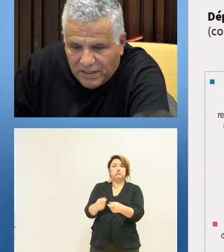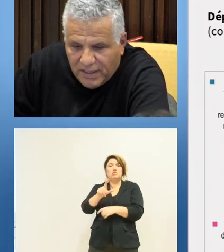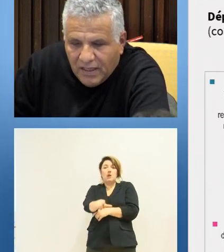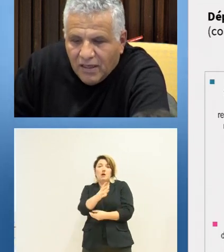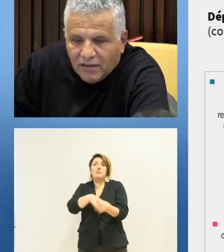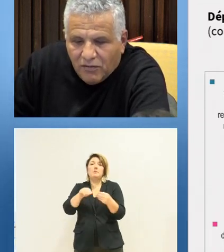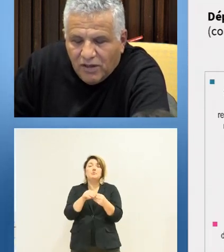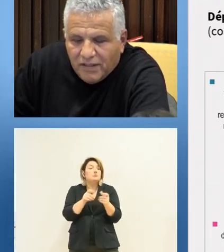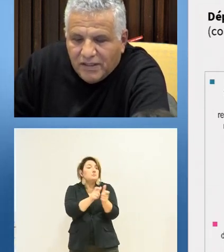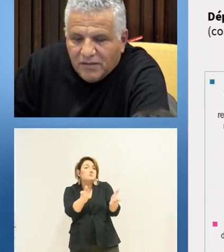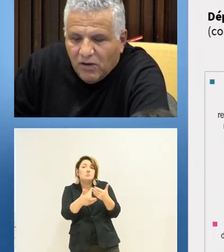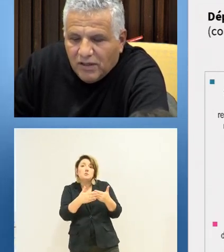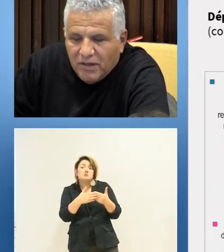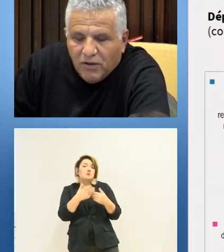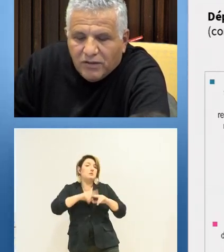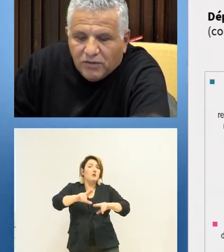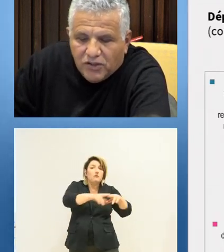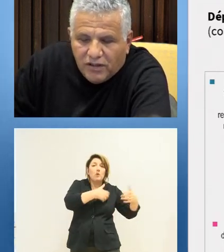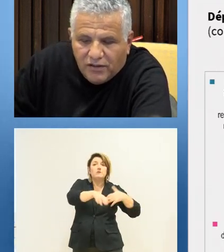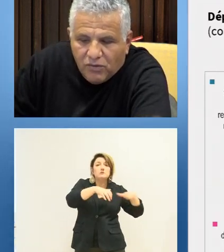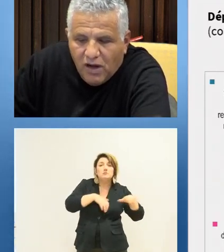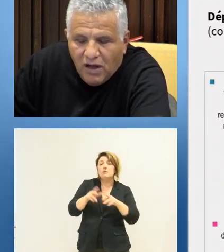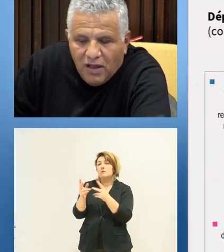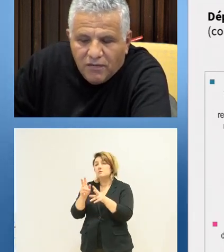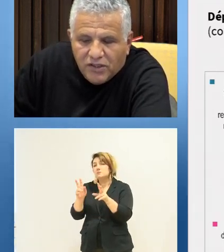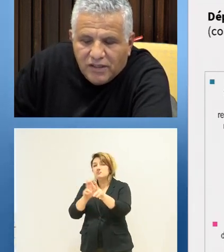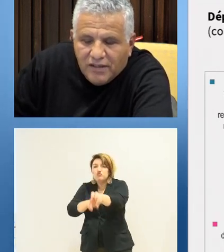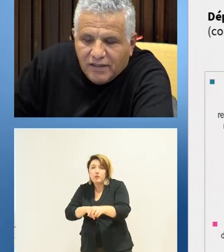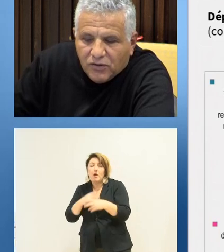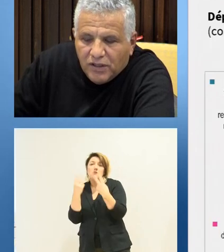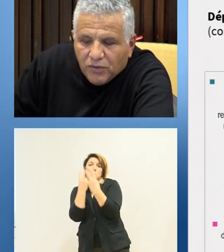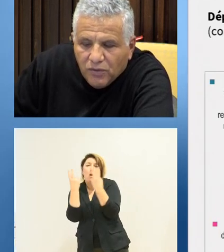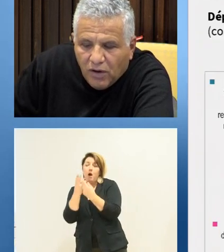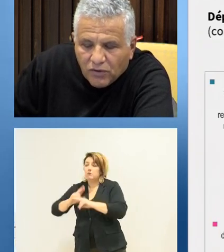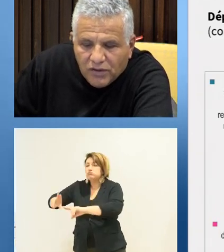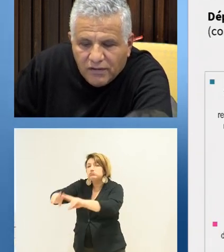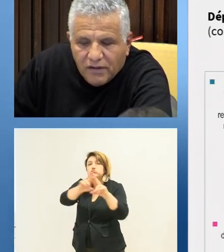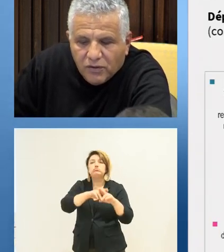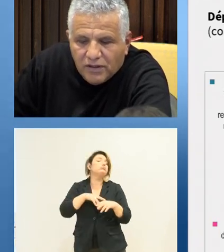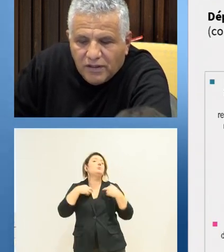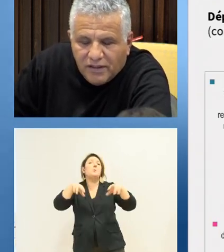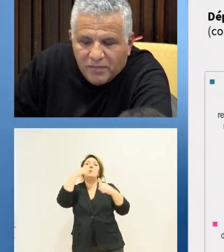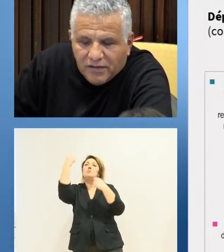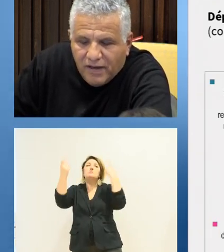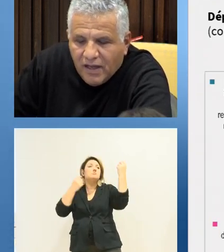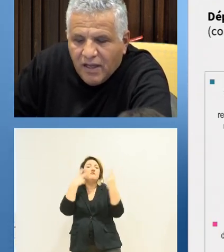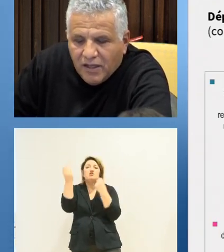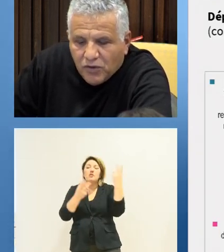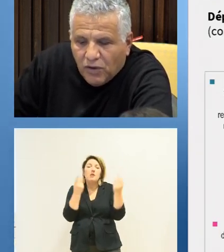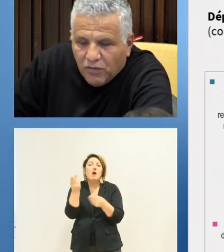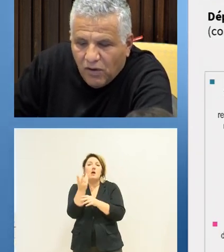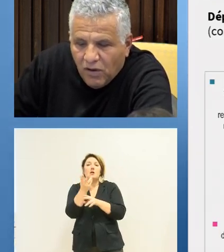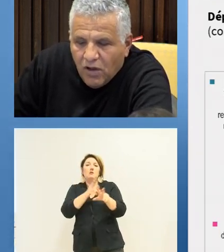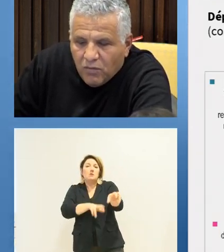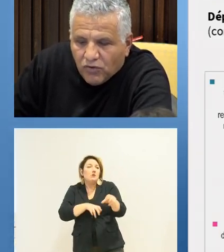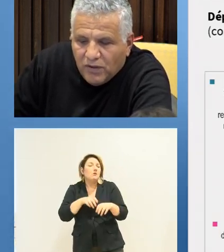proximité travaux d'investissement d'amélioration des jardins et squares végétalisation des rues entretien sécurité des espaces verts et jeux